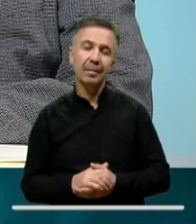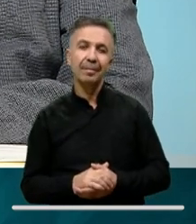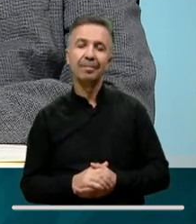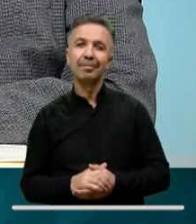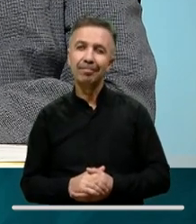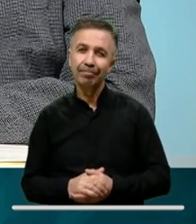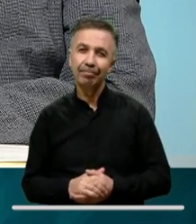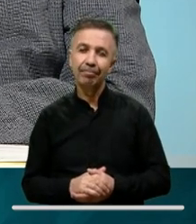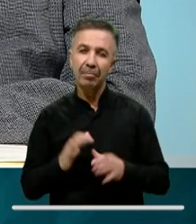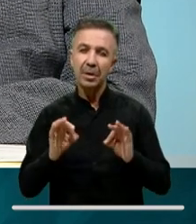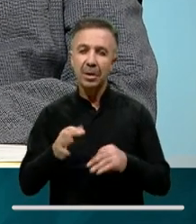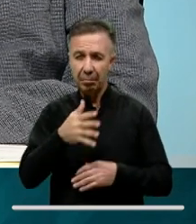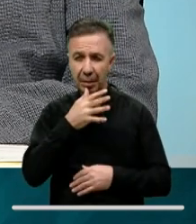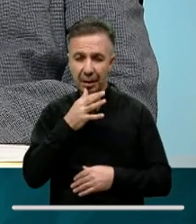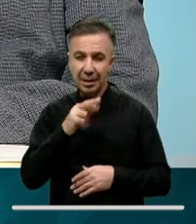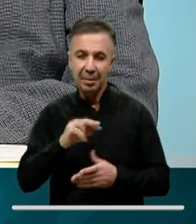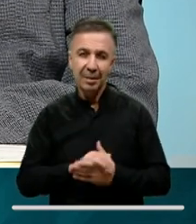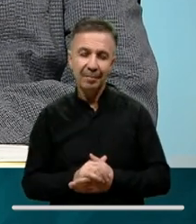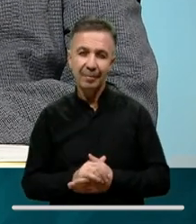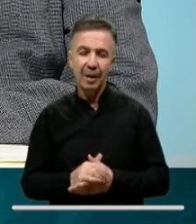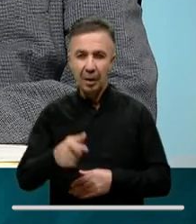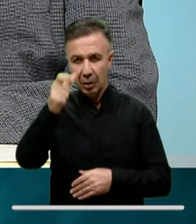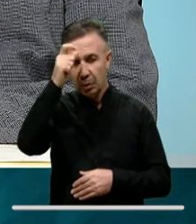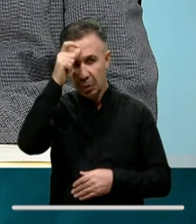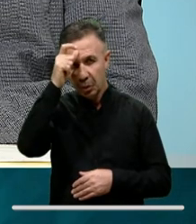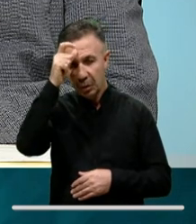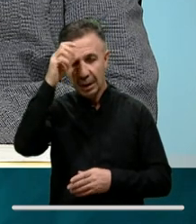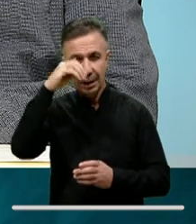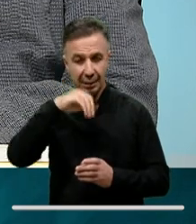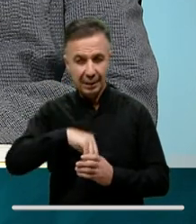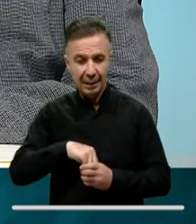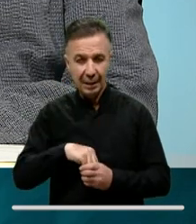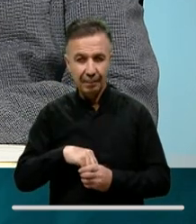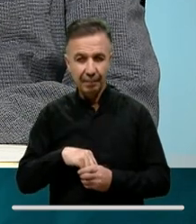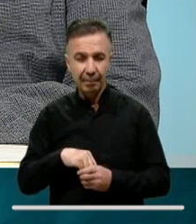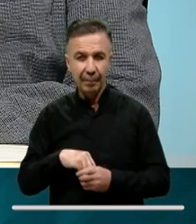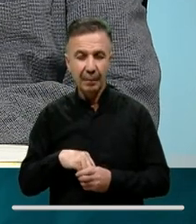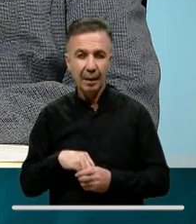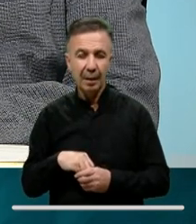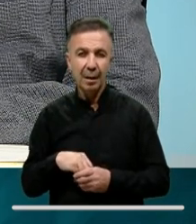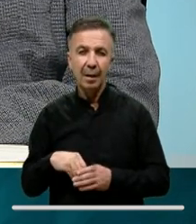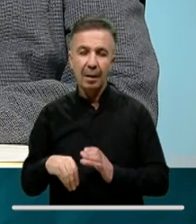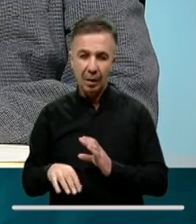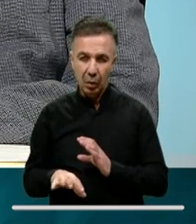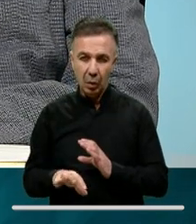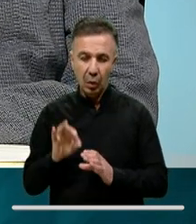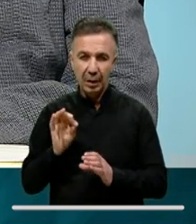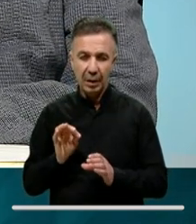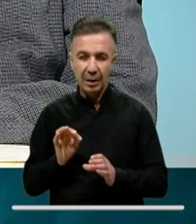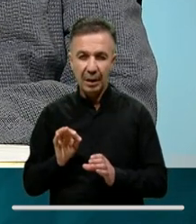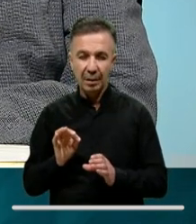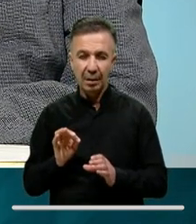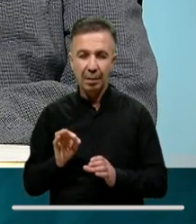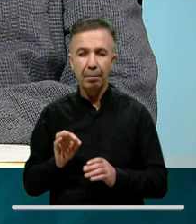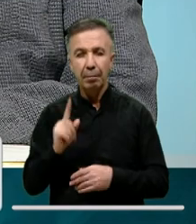şimdi malum haliniz ülkemizde yani kontenjan sebebiyle şöyle bir durum var. Yani